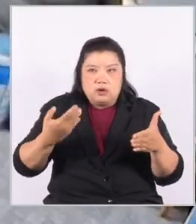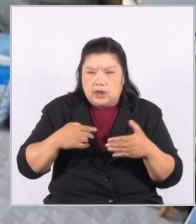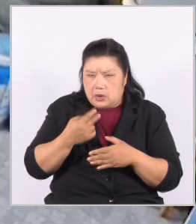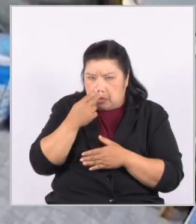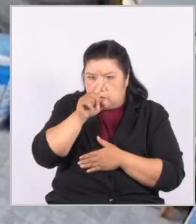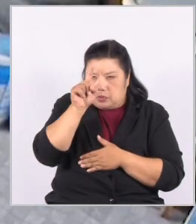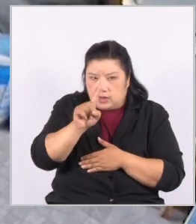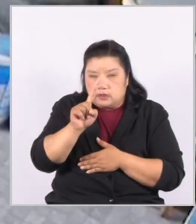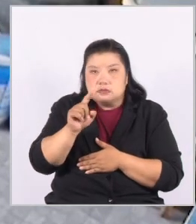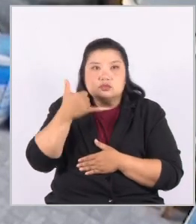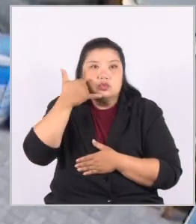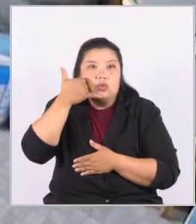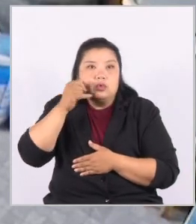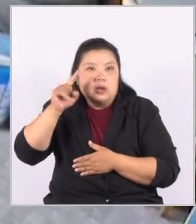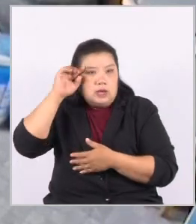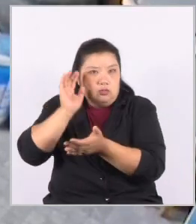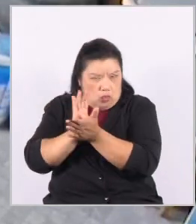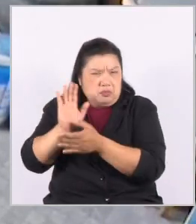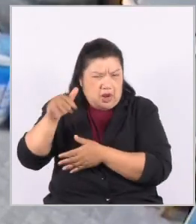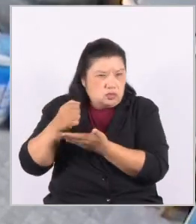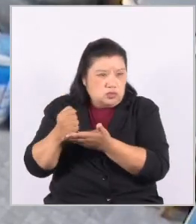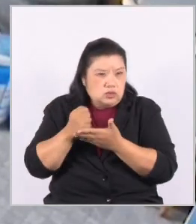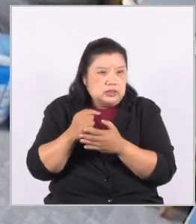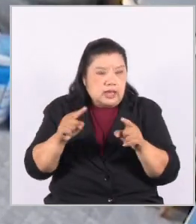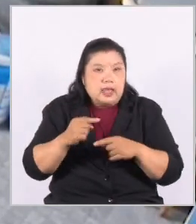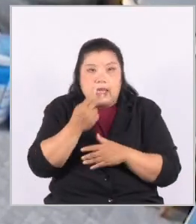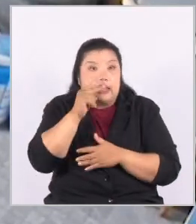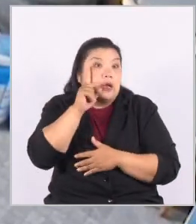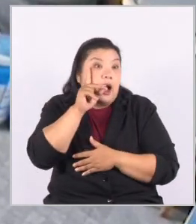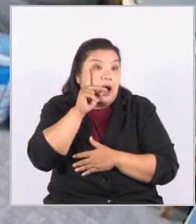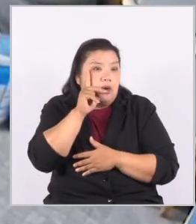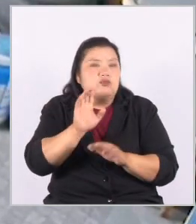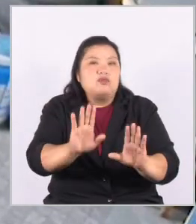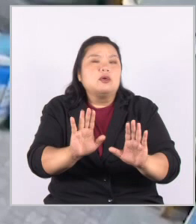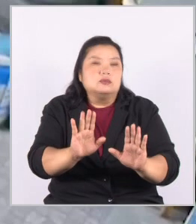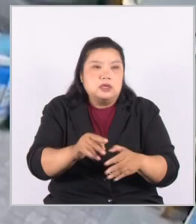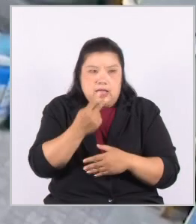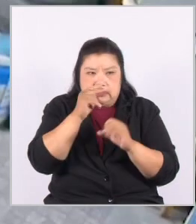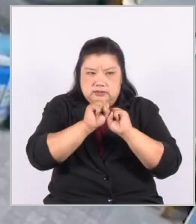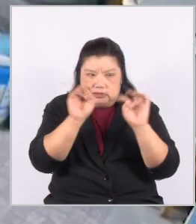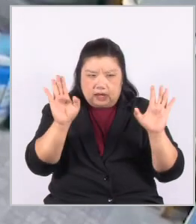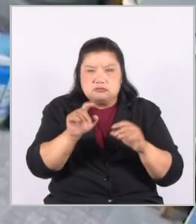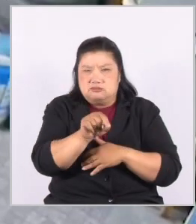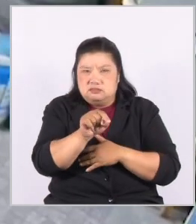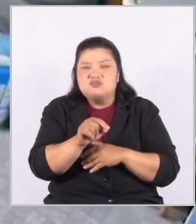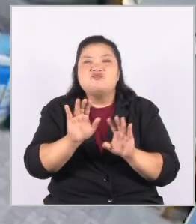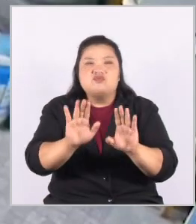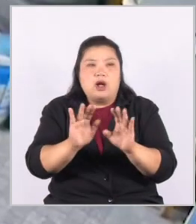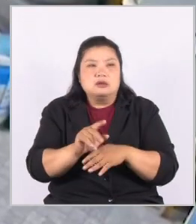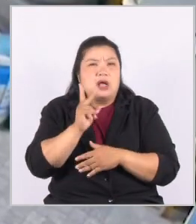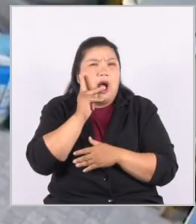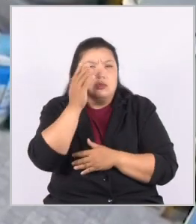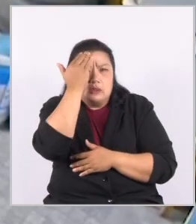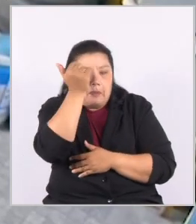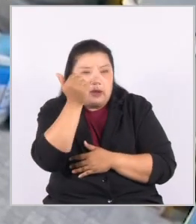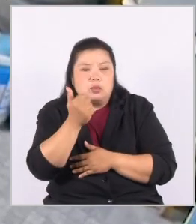มาตรวจสอบนะคะฝากบอกคนร้ายด้วยเผื่อคนร้ายดูข่าวเวิร์กพอยต์อยู่นะคะพฤติกรรมของคุณชัดเจนค่ะบอกว่าอย่ามาทำอะไรแบ